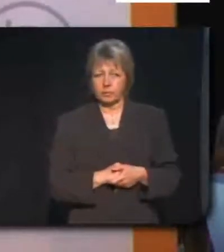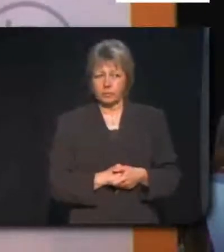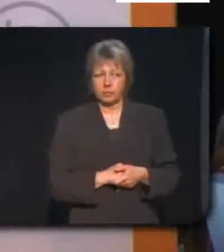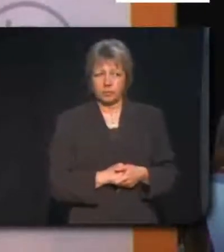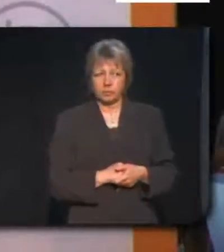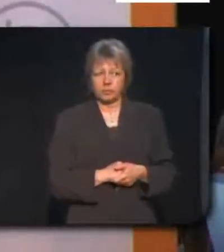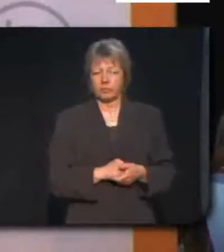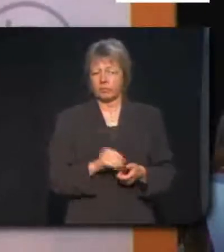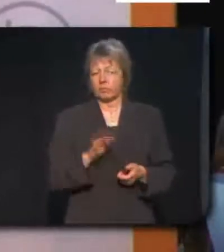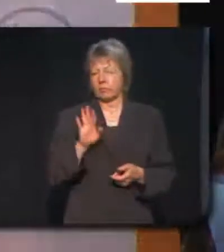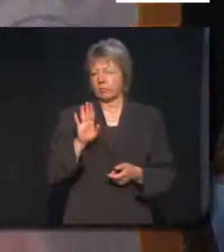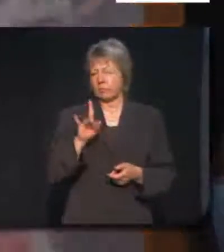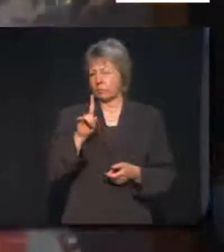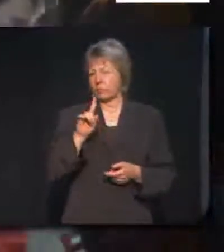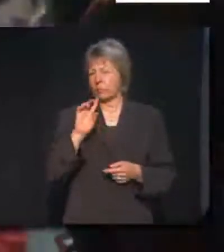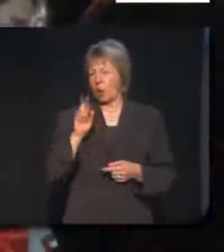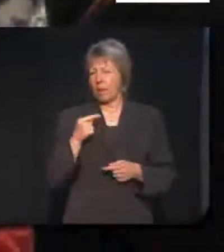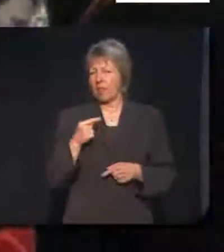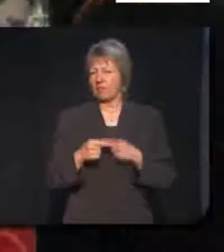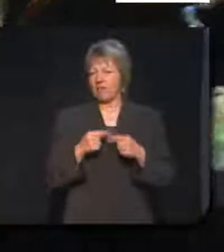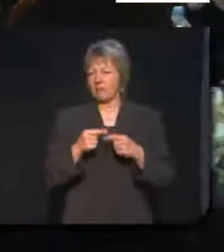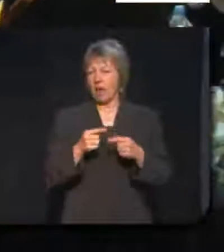noch mal Verfahrensfrage